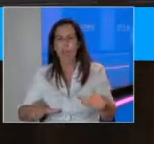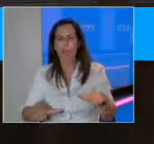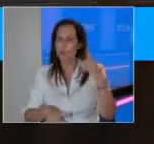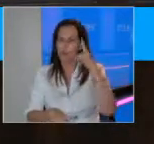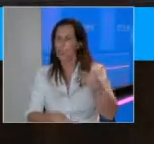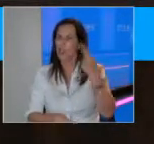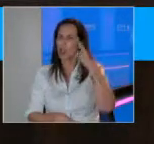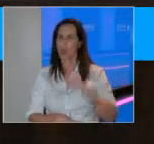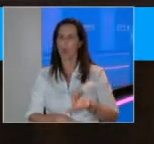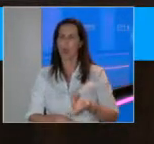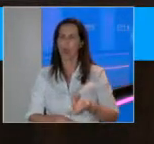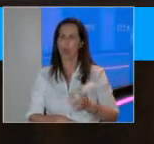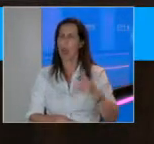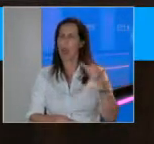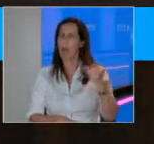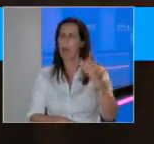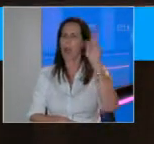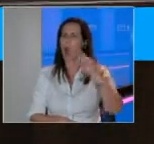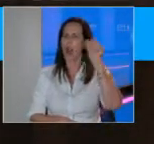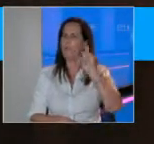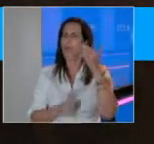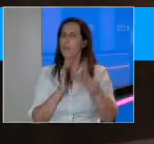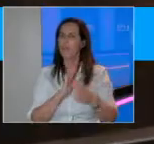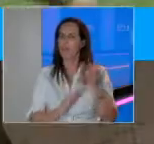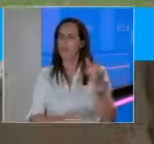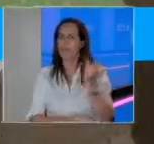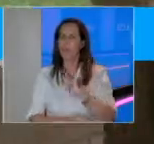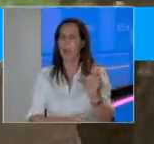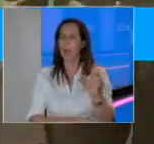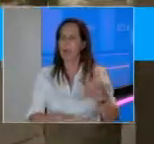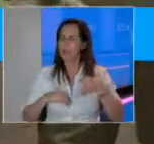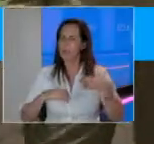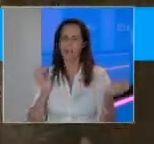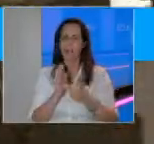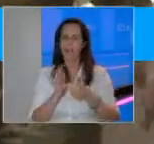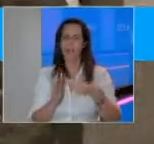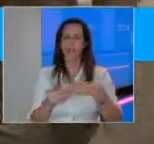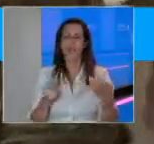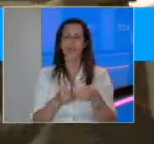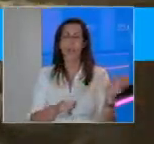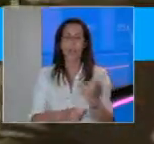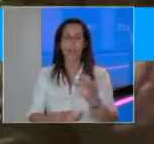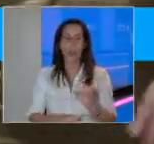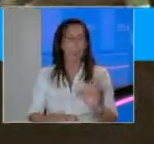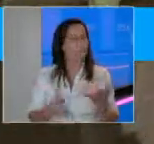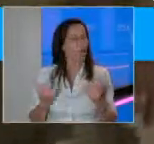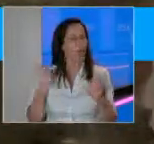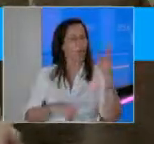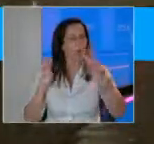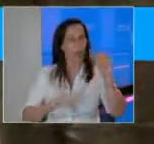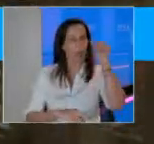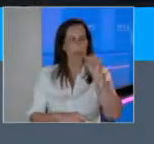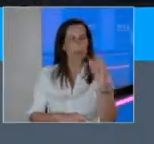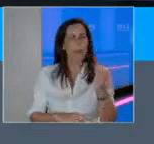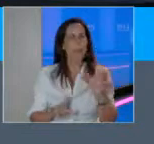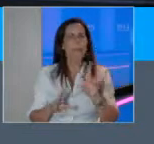יודעים שאני לא יודע? למה הם לא נכנעים ולמה הם לא מסכימים לדרישות שלי בנושא המינויים? בעיקר, מה פה הולך, עם